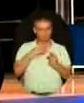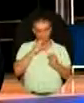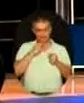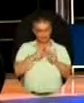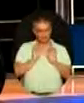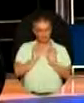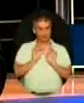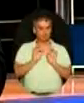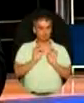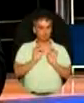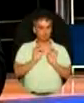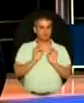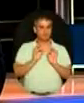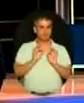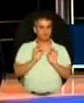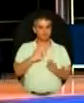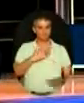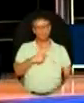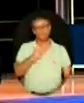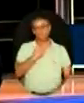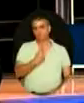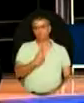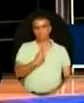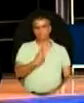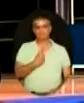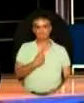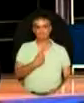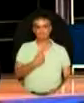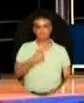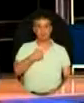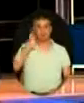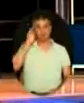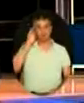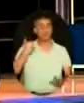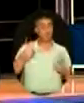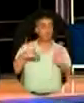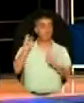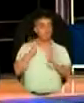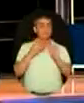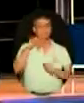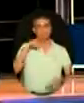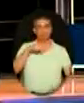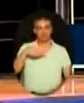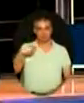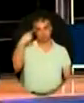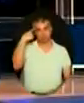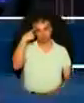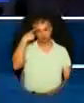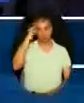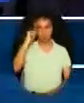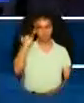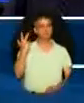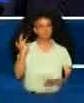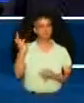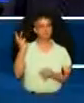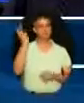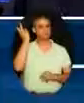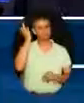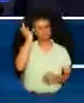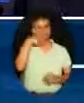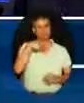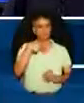של עניין רוצה לומר, שאני חושב שרוב אזרחי ישראל יודעים כן להבין